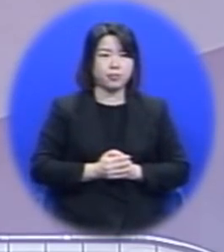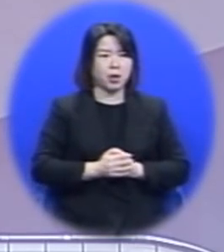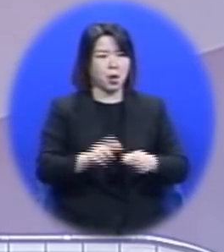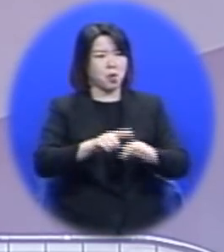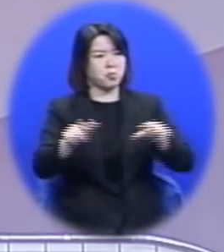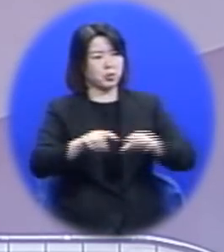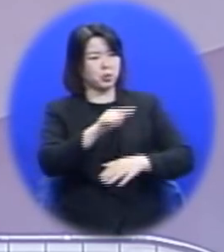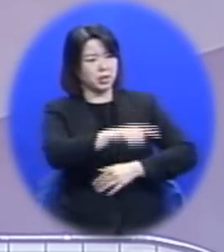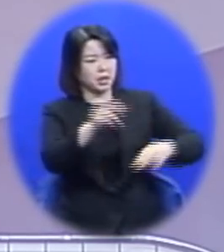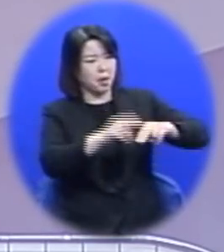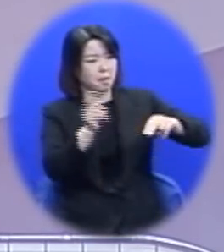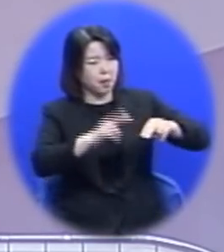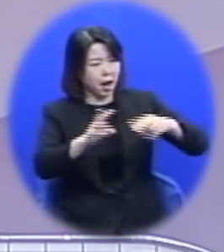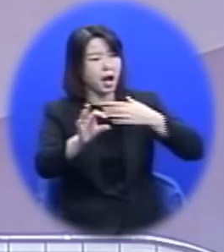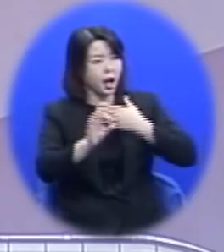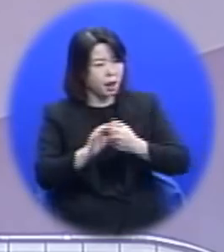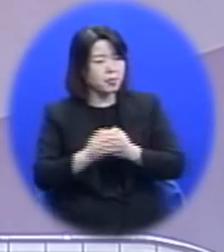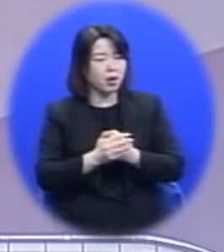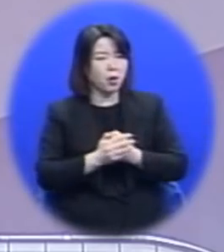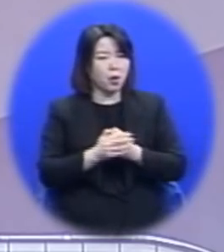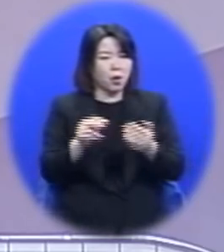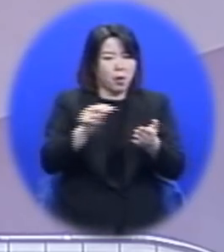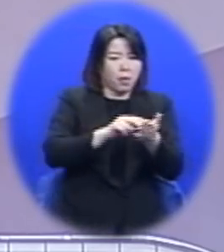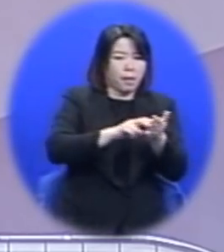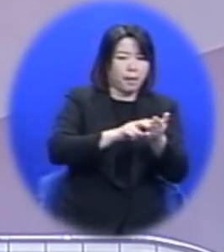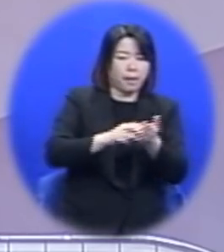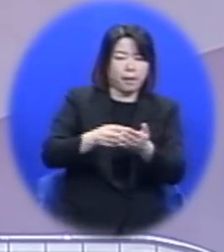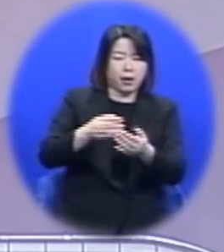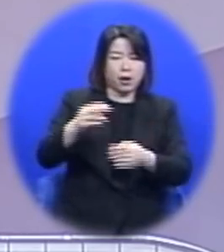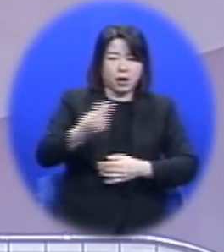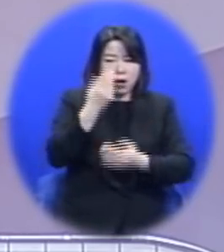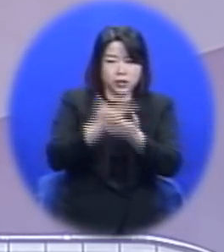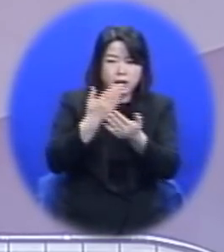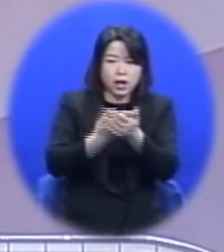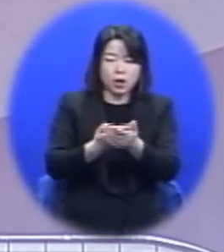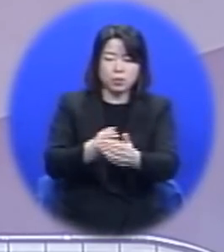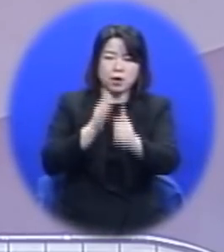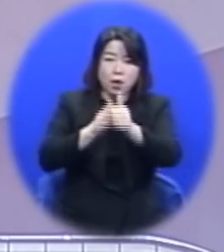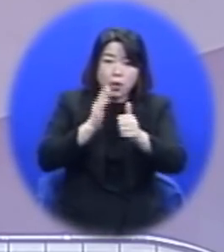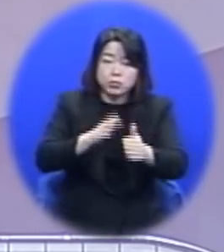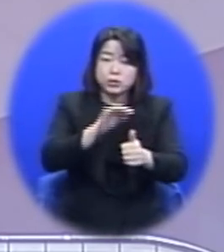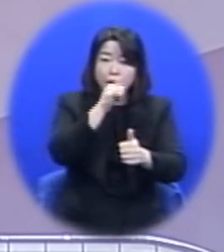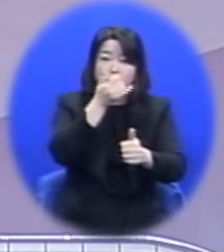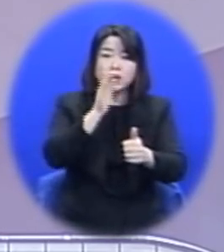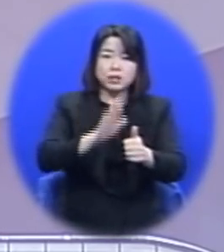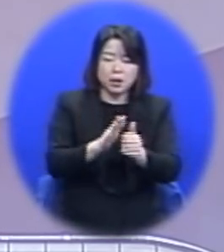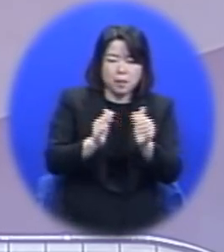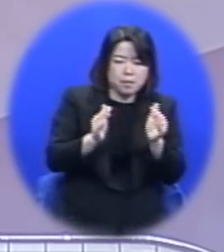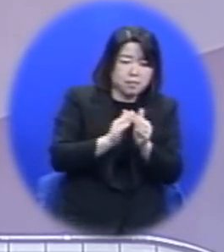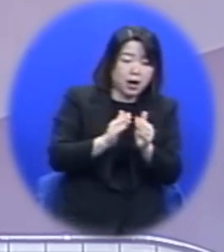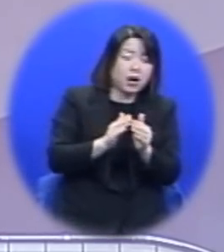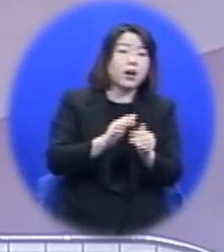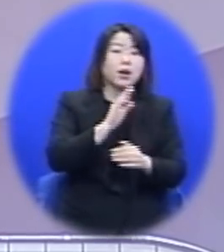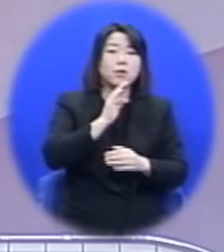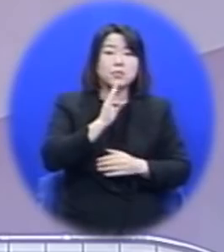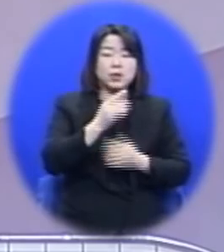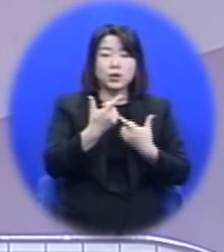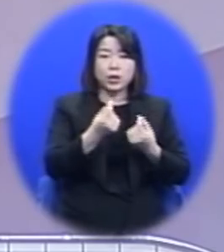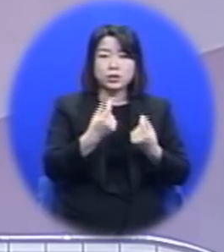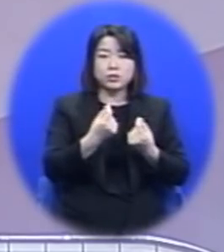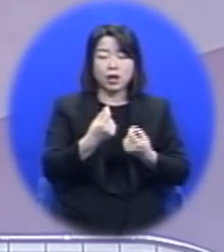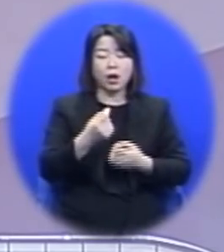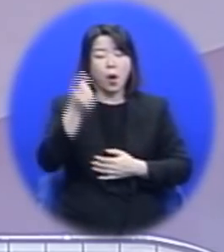보통은 다 이렇게 매를 맞으면 바들바들 떨면서 살려달라고 애걸구걸하고 그렇게 위축되게 마련인데 너는